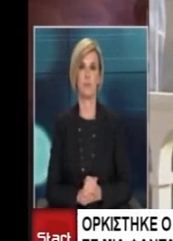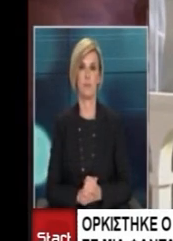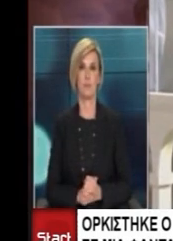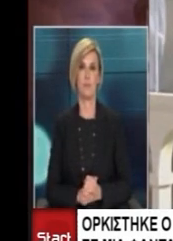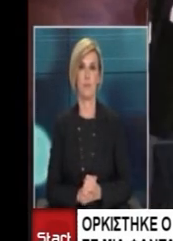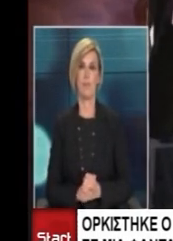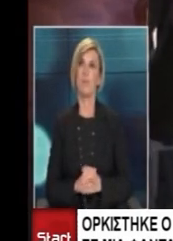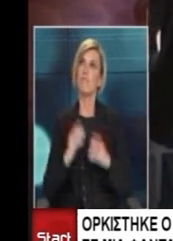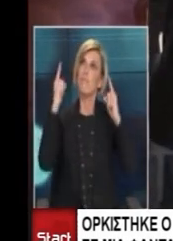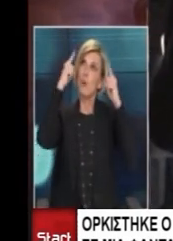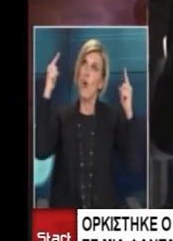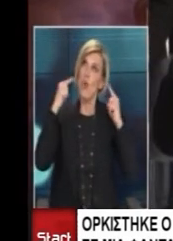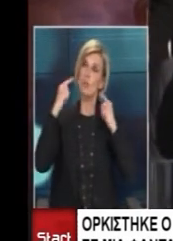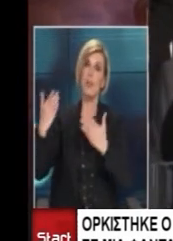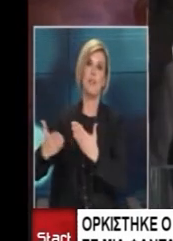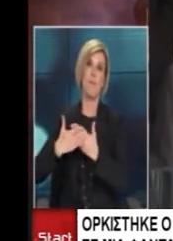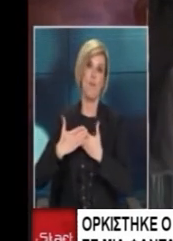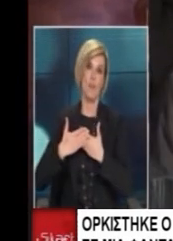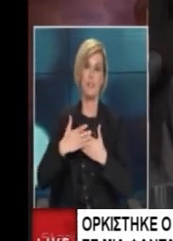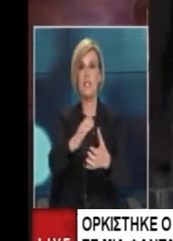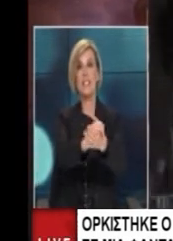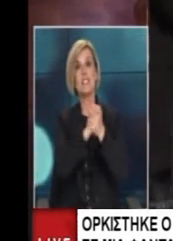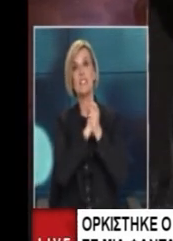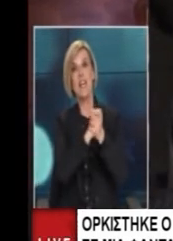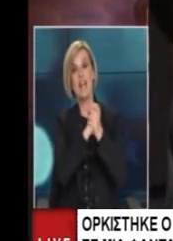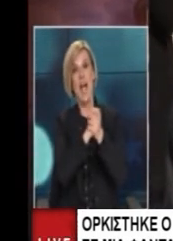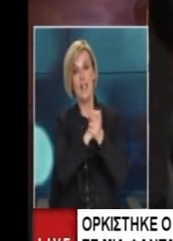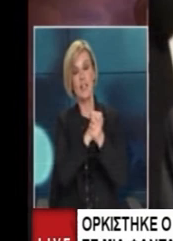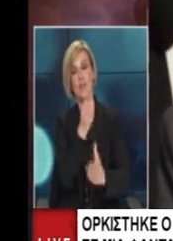Ας με βοηθήσει ο Θεός. Συγχαρητήρια, κύριε Πρόεδρε.